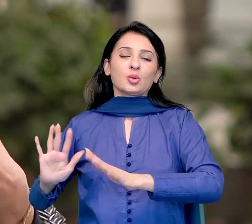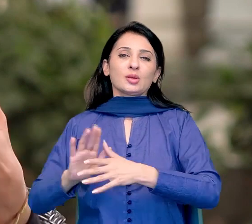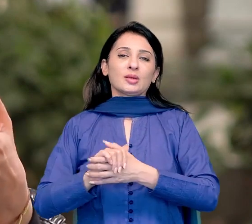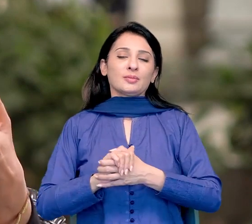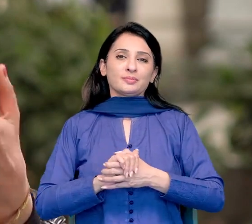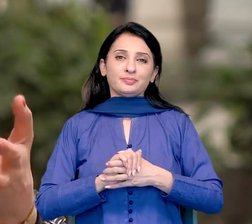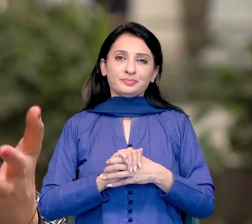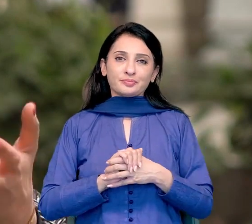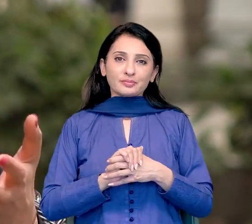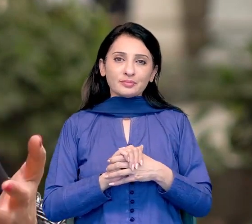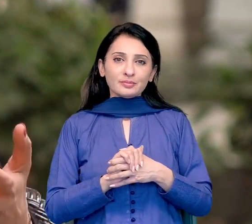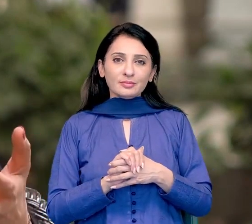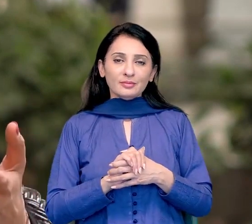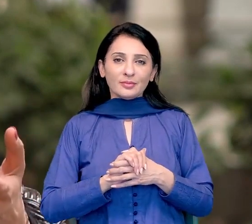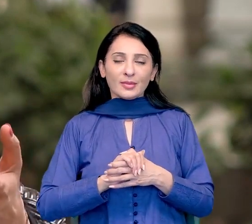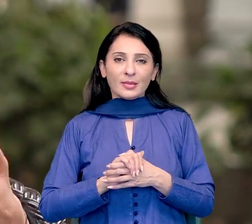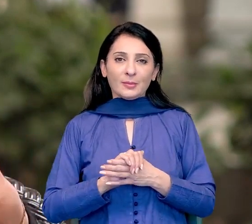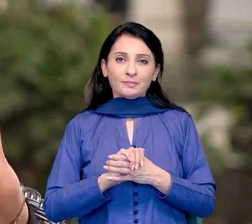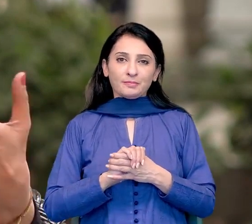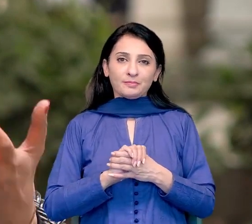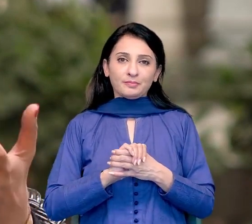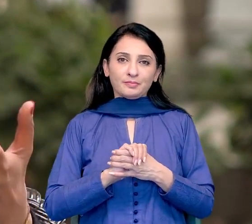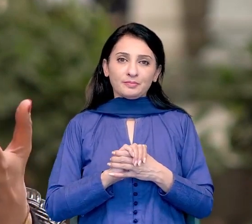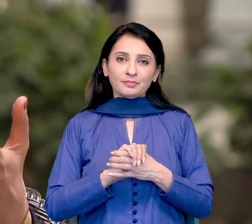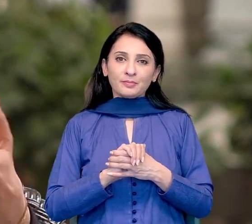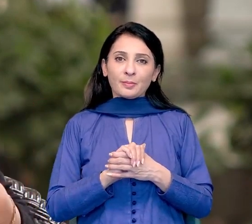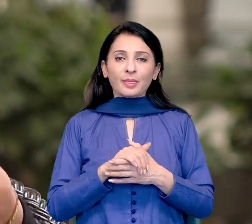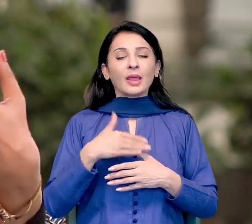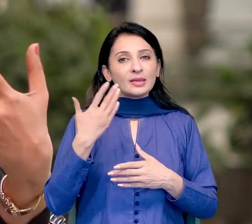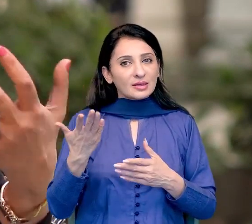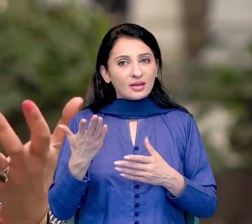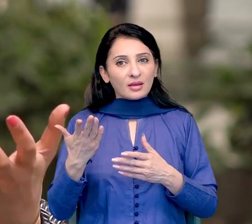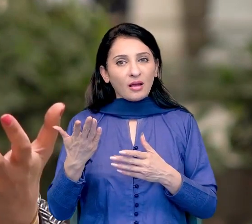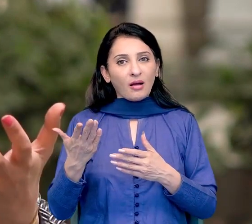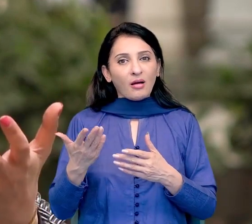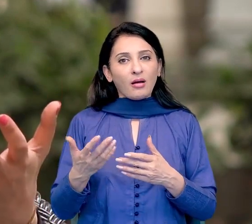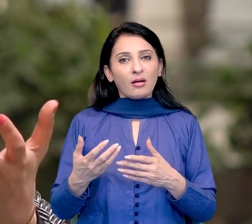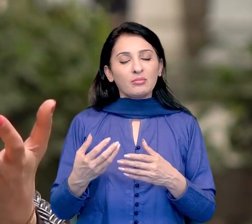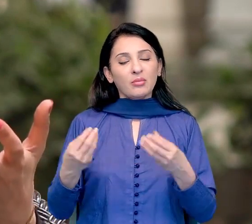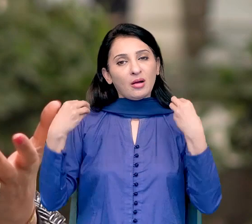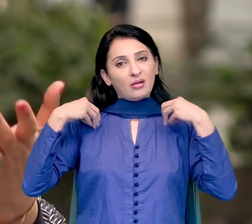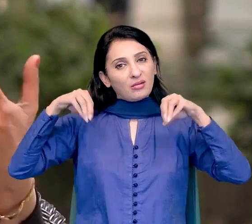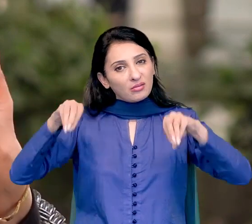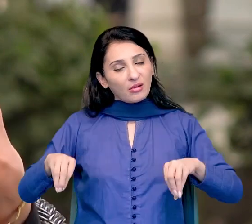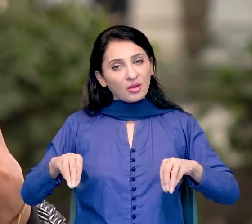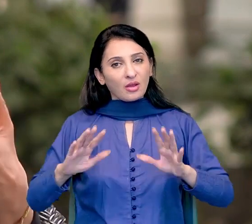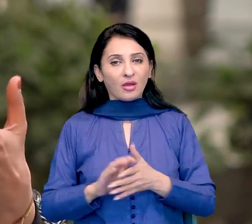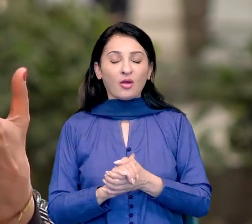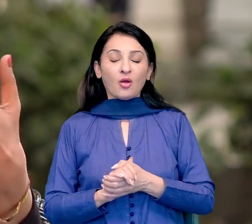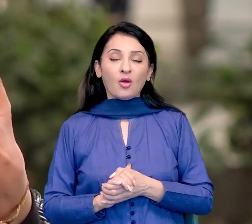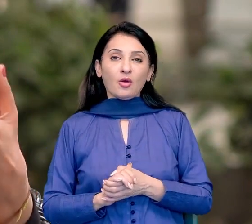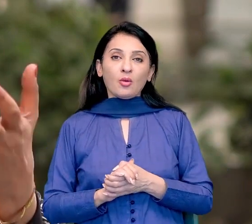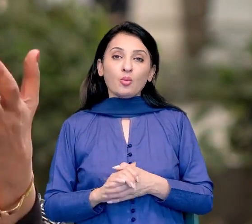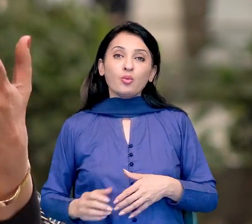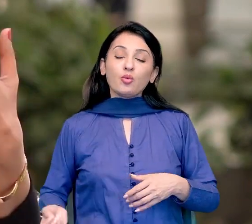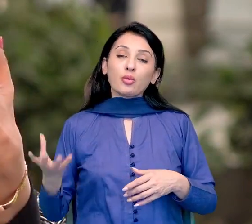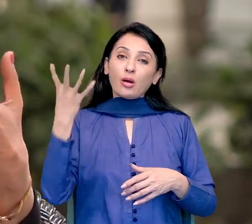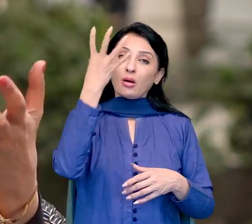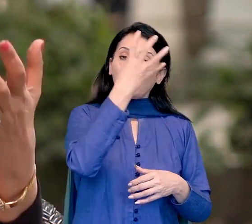کر سکتے ہیں, کیونکہ دوز نیڈس آر ویلڈ اینڈ دے ہیو ٹو بی میٹ, بٹ دے کین بی میٹ ان ادر ویز. آپ تھکے ہوئے